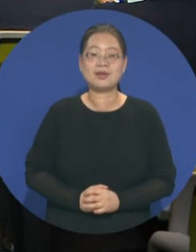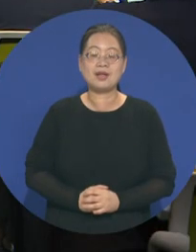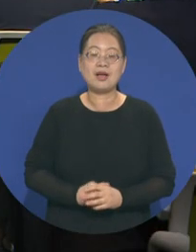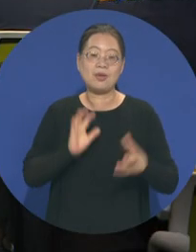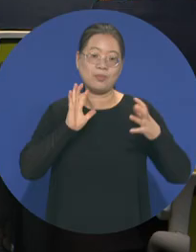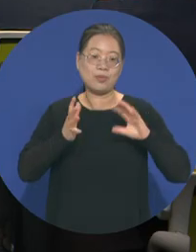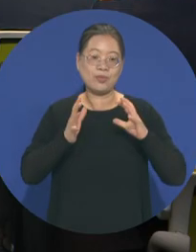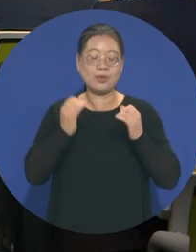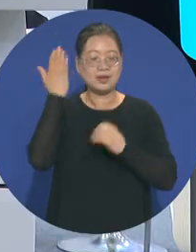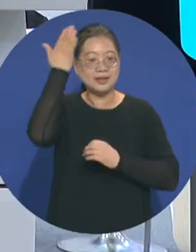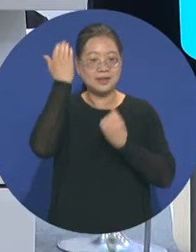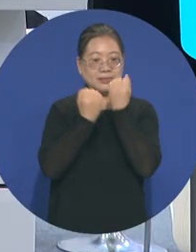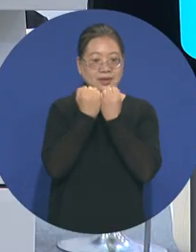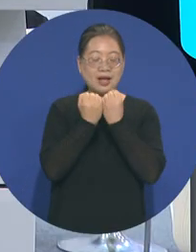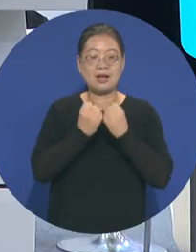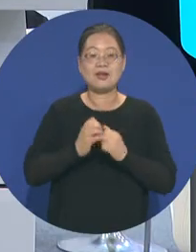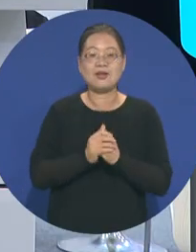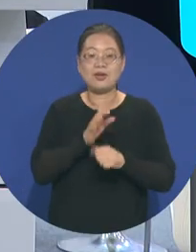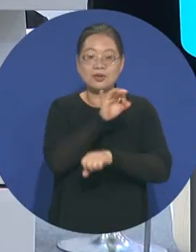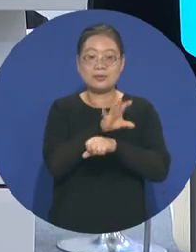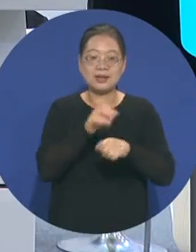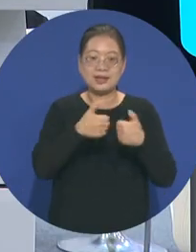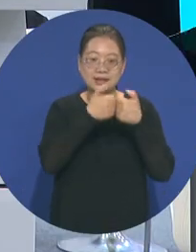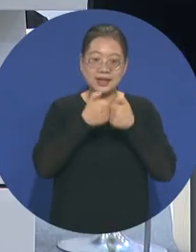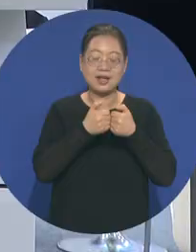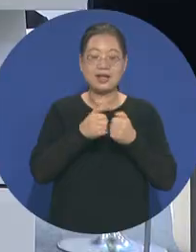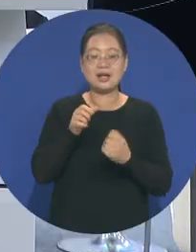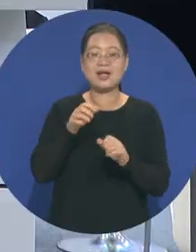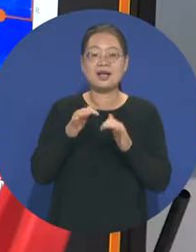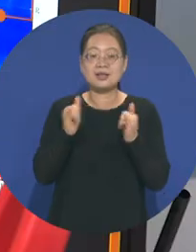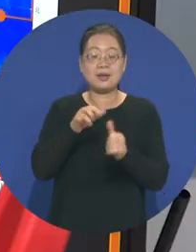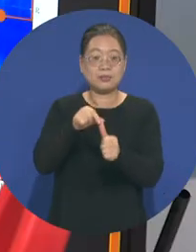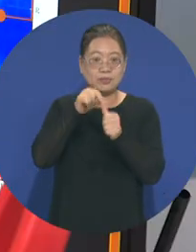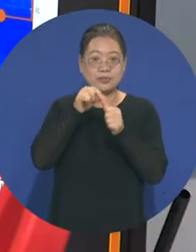특히 포럼과 세미나, 구매 상담회와 채용 박람회 등도 함께